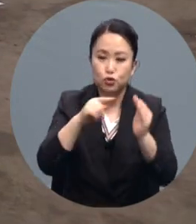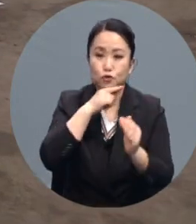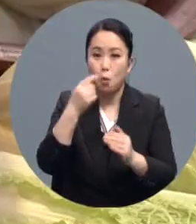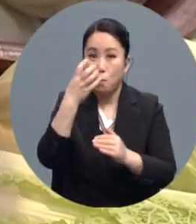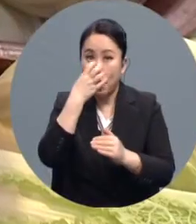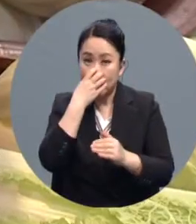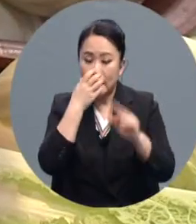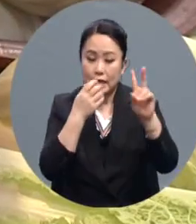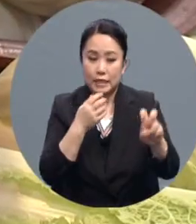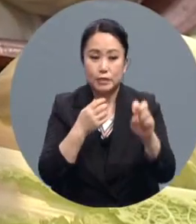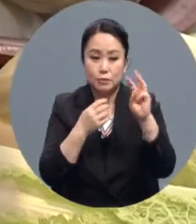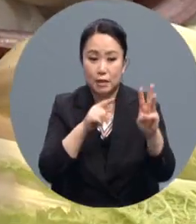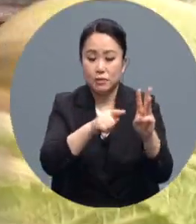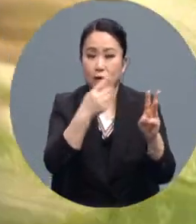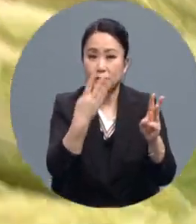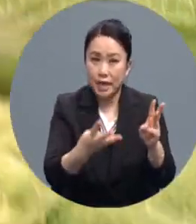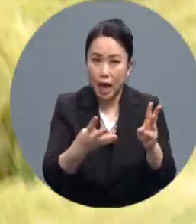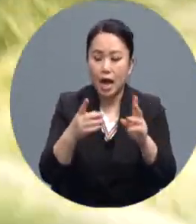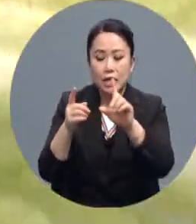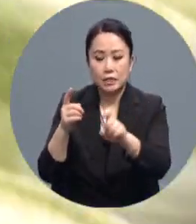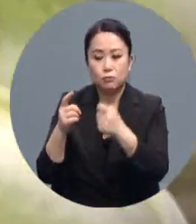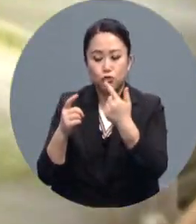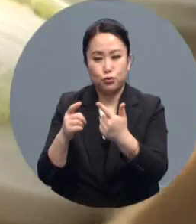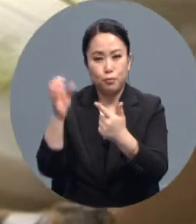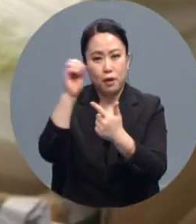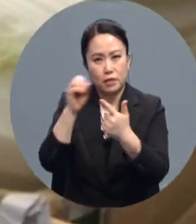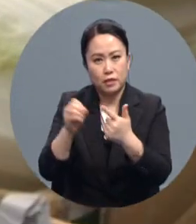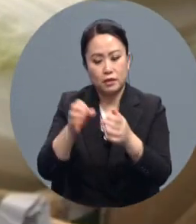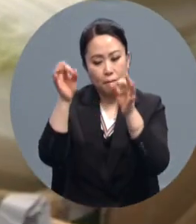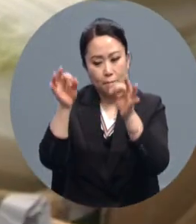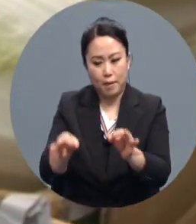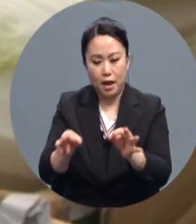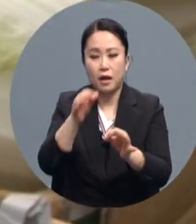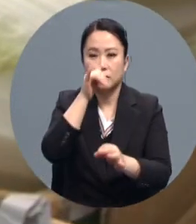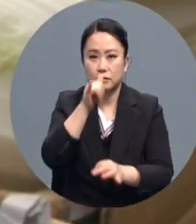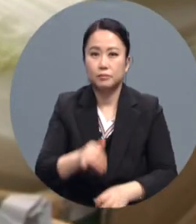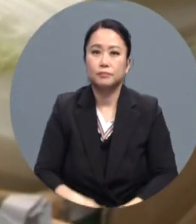23.4%, 16.4% 하락했습니다. MBC 뉴스 김윤아입니다.